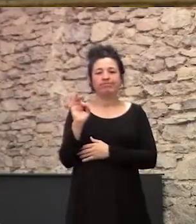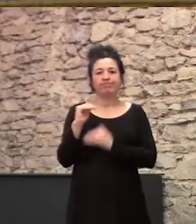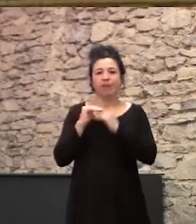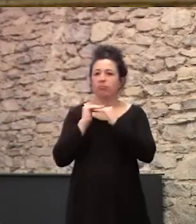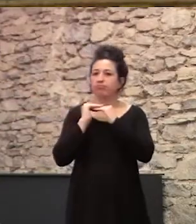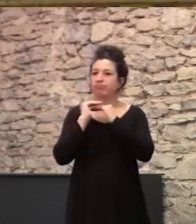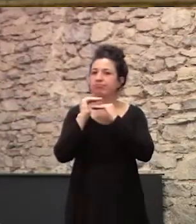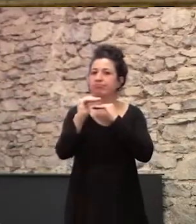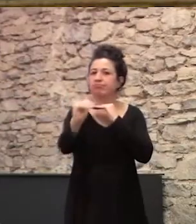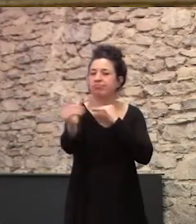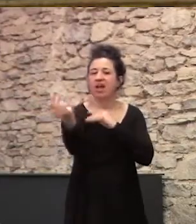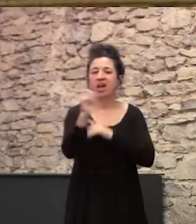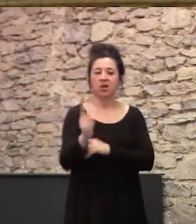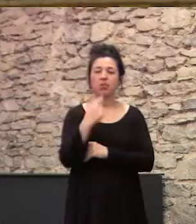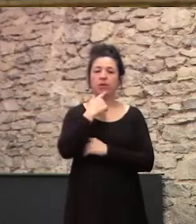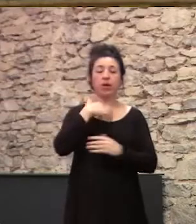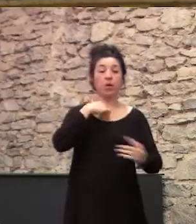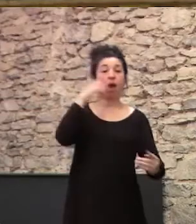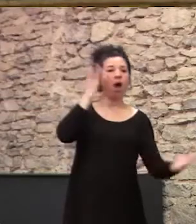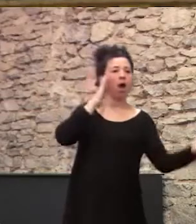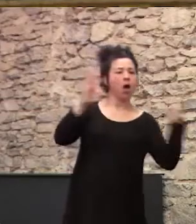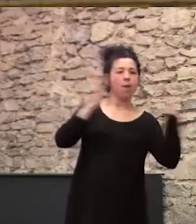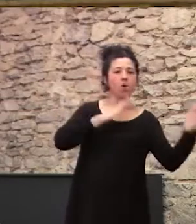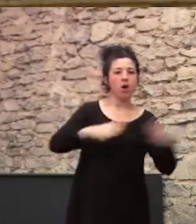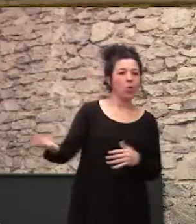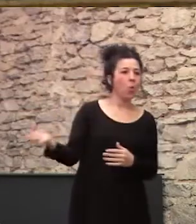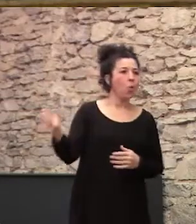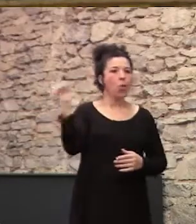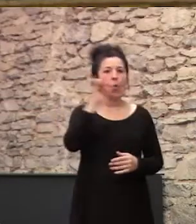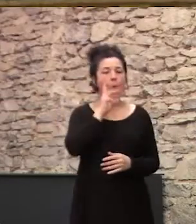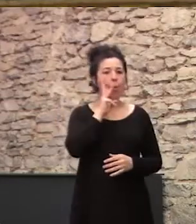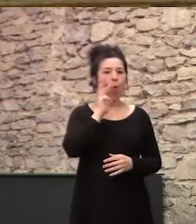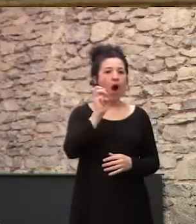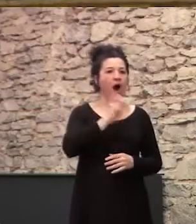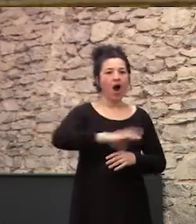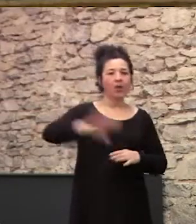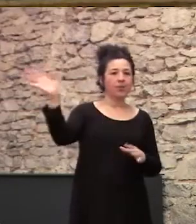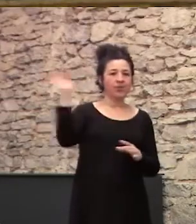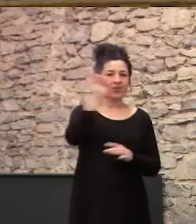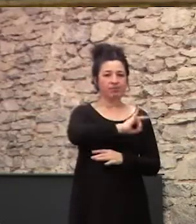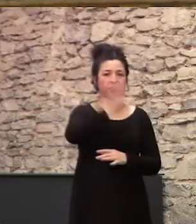iraunkorra. Osea, garei batean zerbait iruditzen zait, ua, baina gero